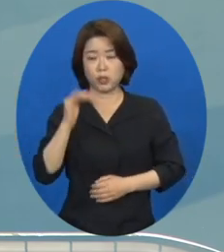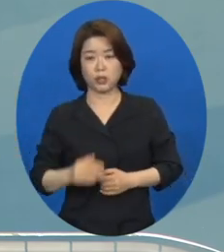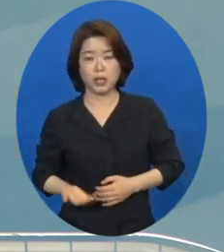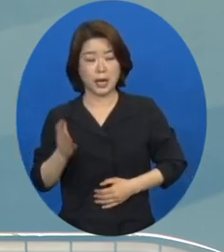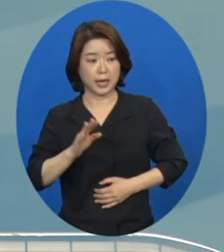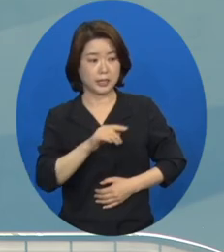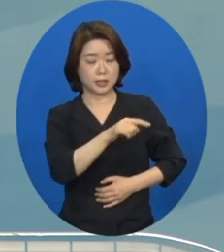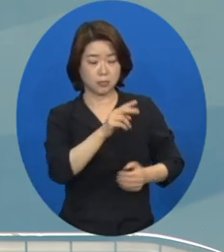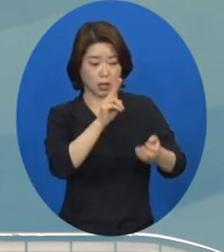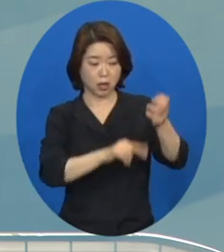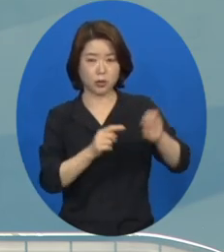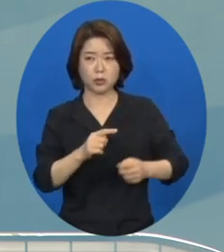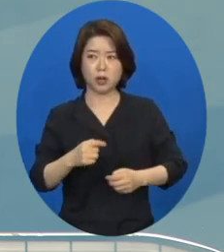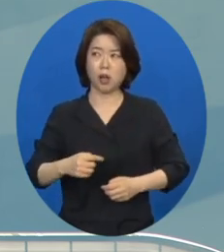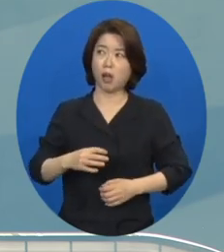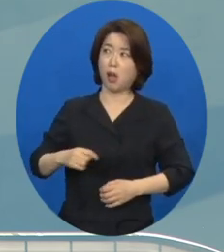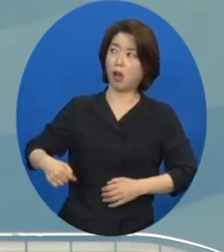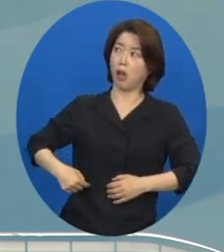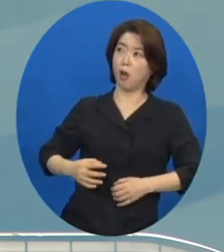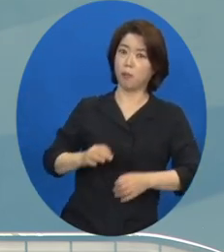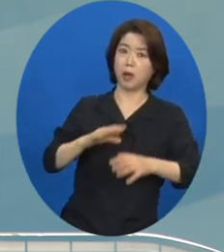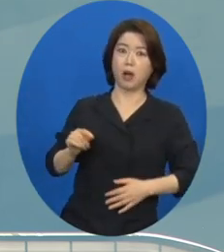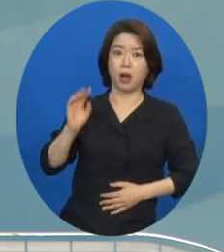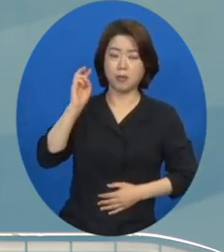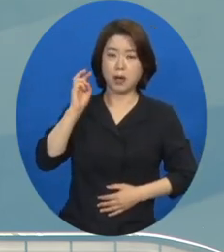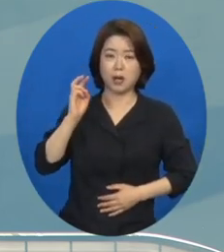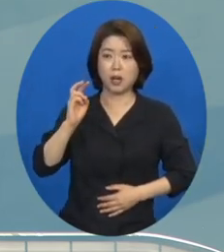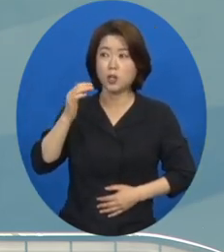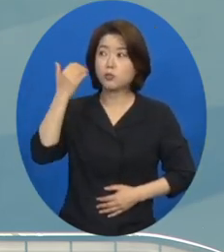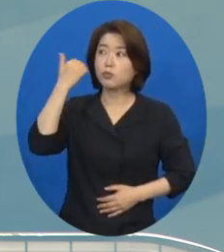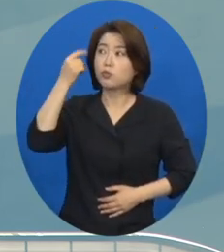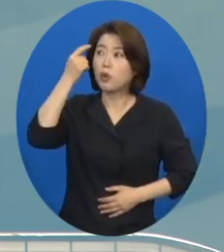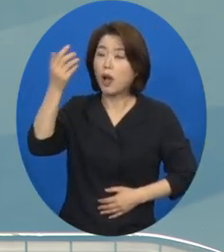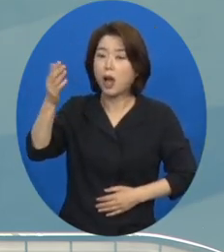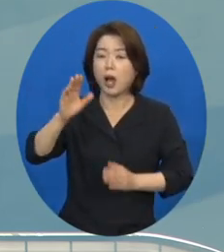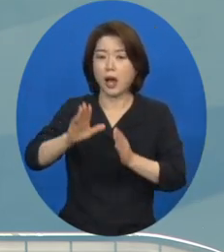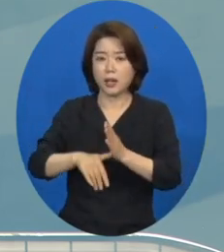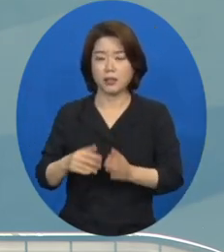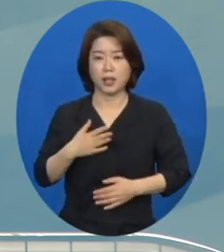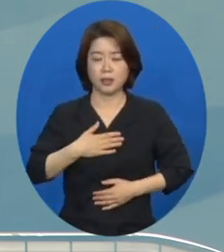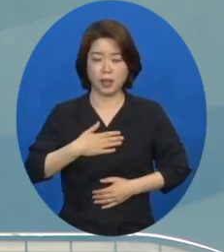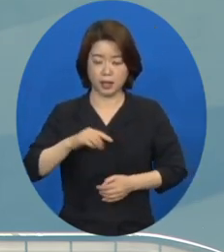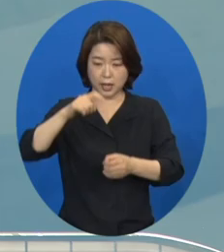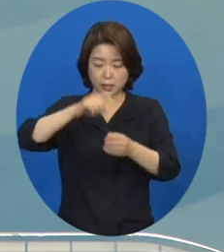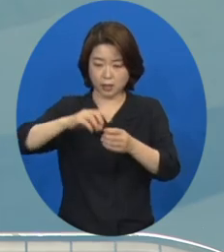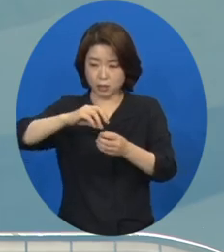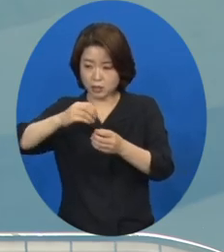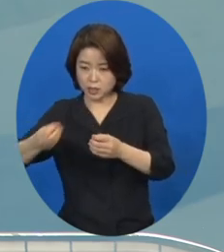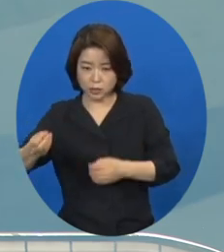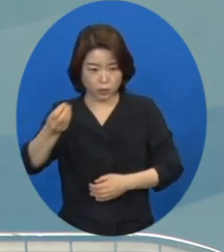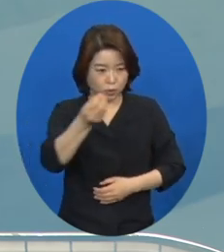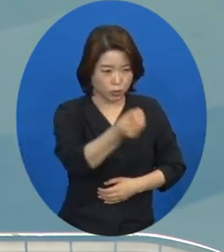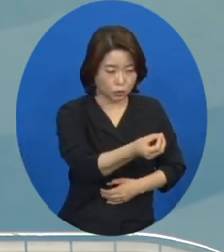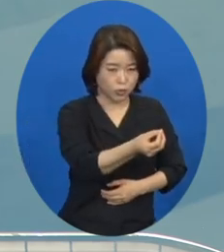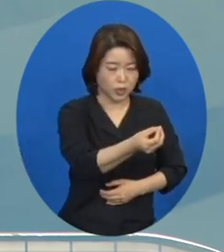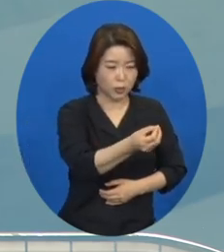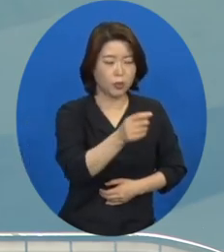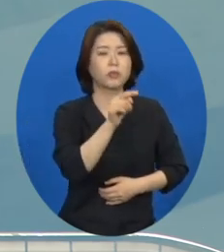가룟유다는 가슴이 뜨끔했겠죠. 누구냐고 할 때 내가 떡을 찍어 주는 자가